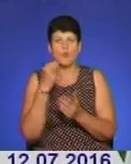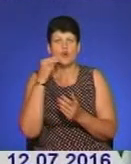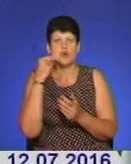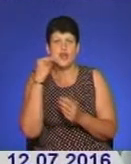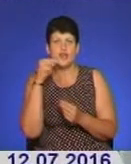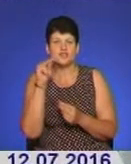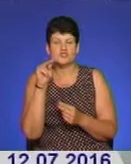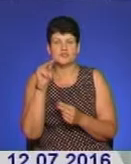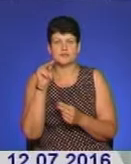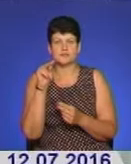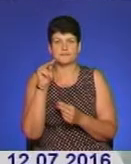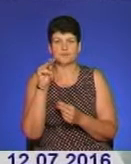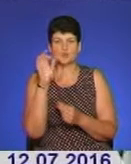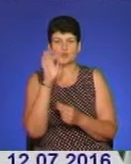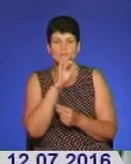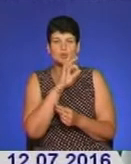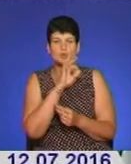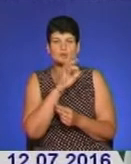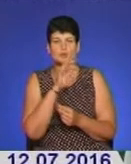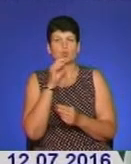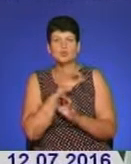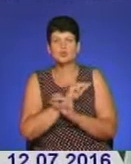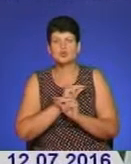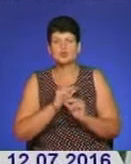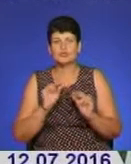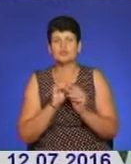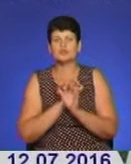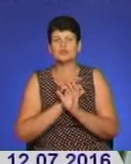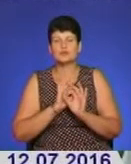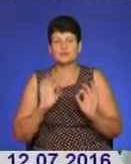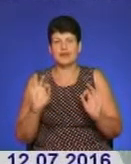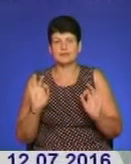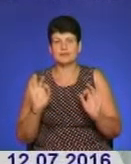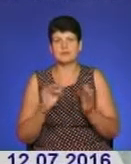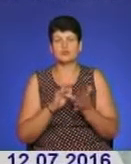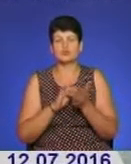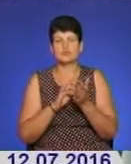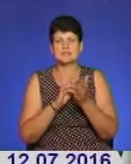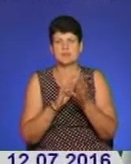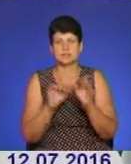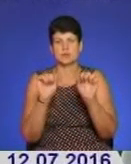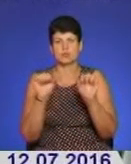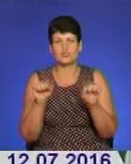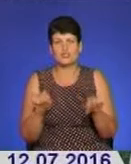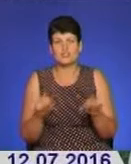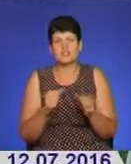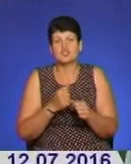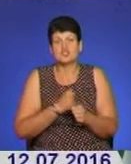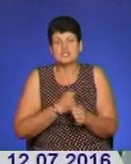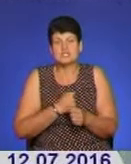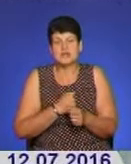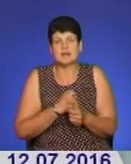вдосконалення, адже маємо дуже прекрасний туристичний потенціал і, на жаль, не є так багато